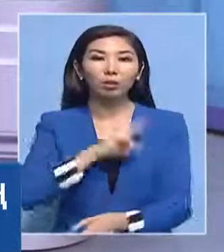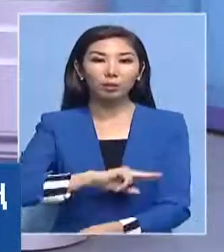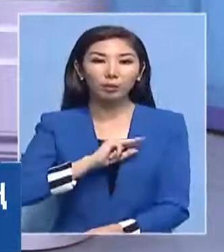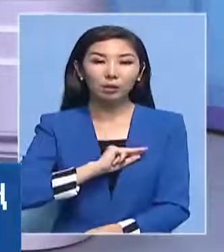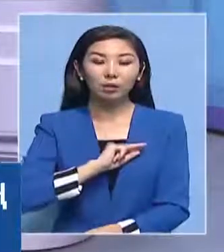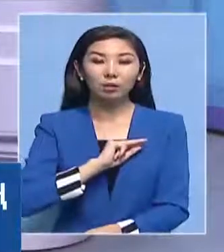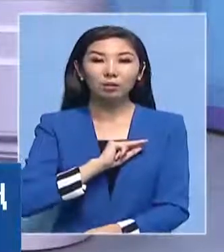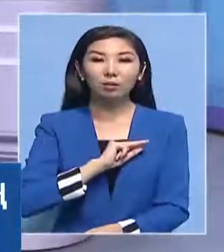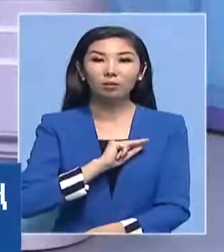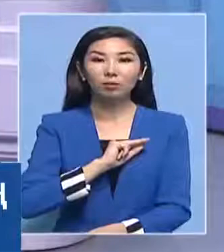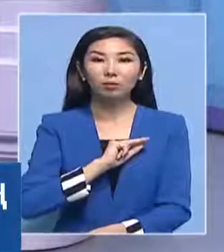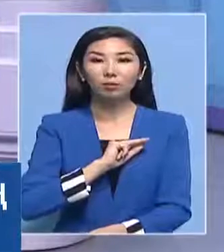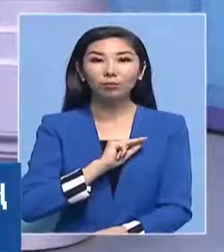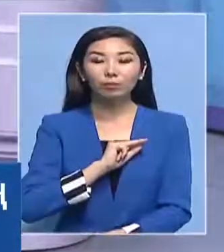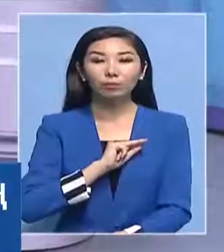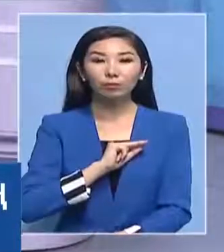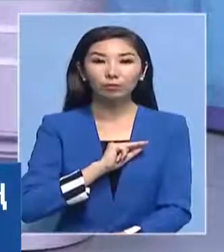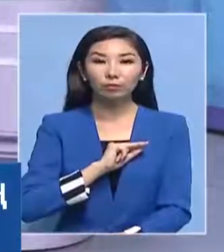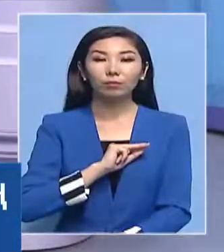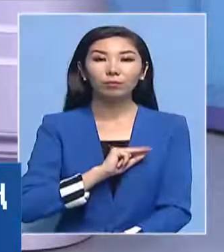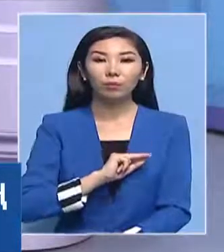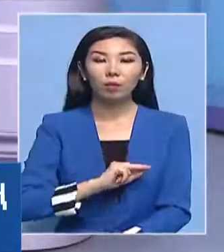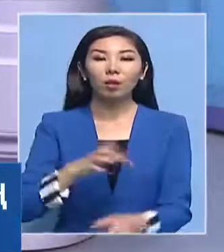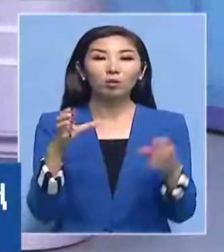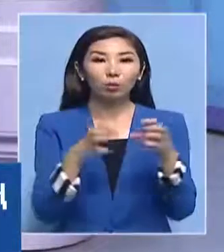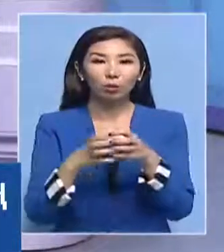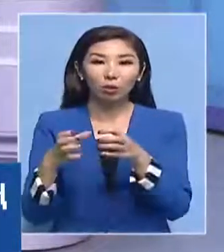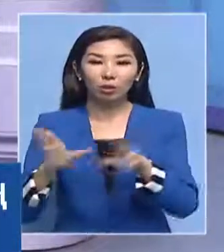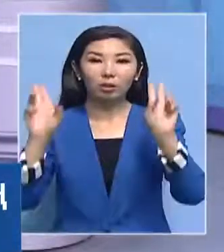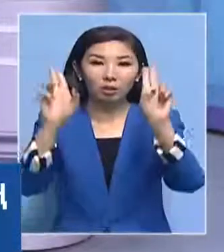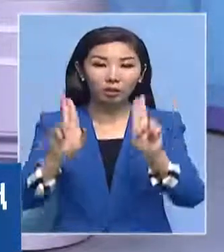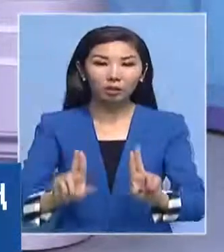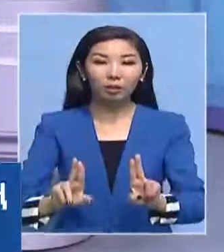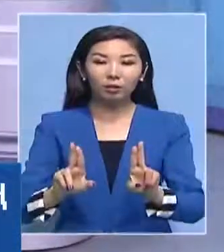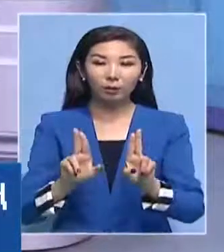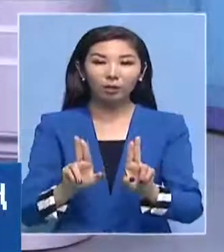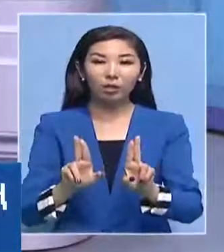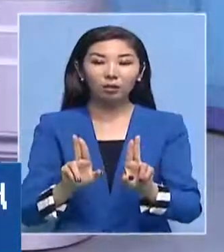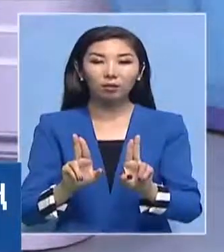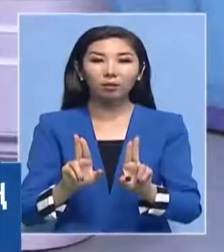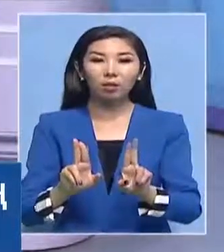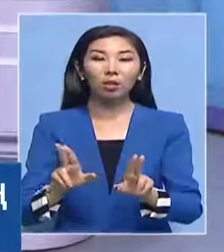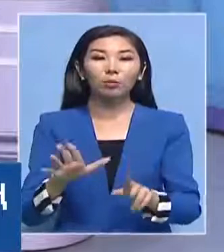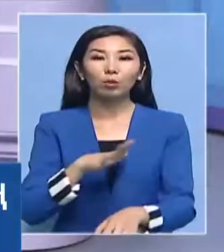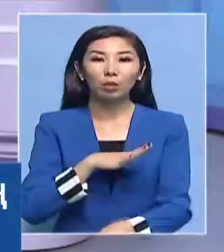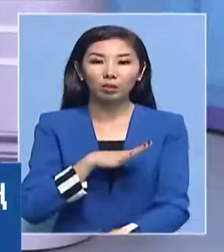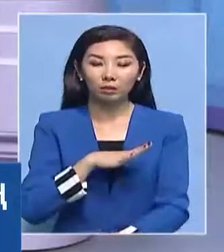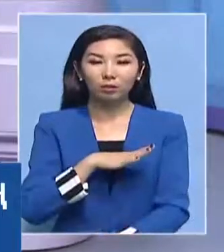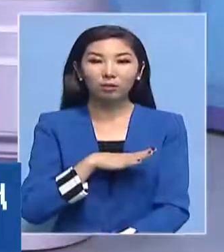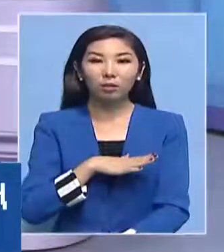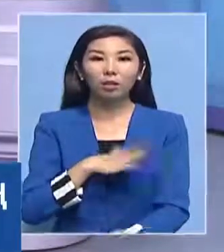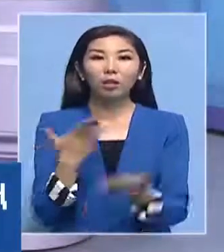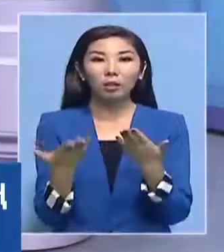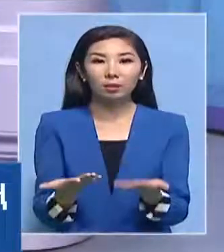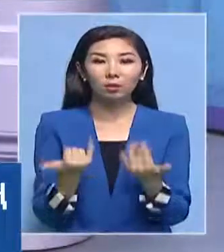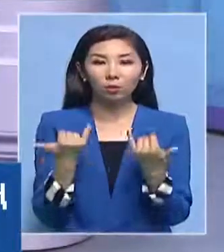жаңағы мына ұжымдық шарттардың жаңағы болғаны.